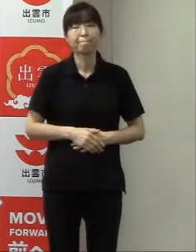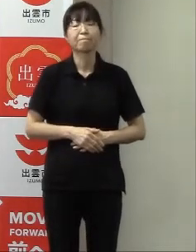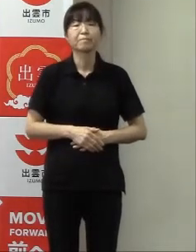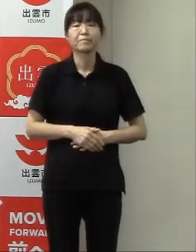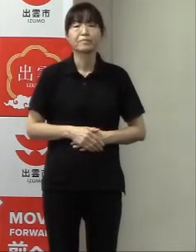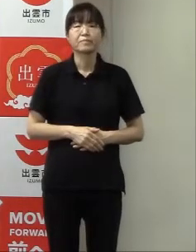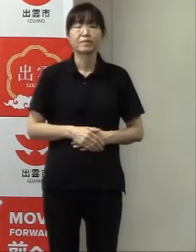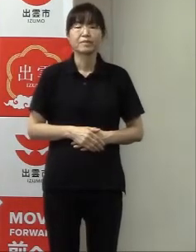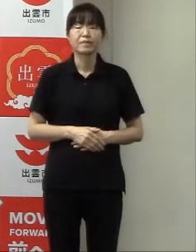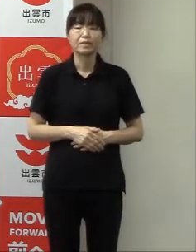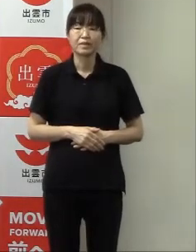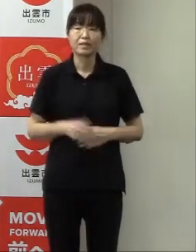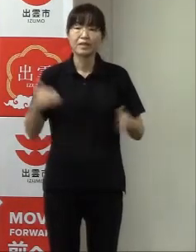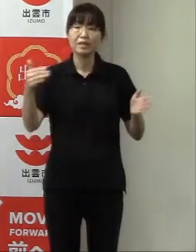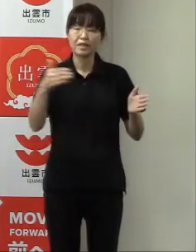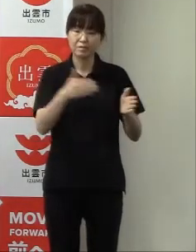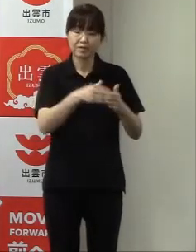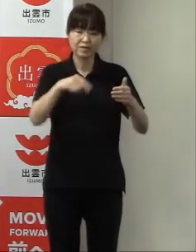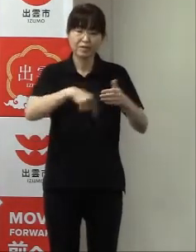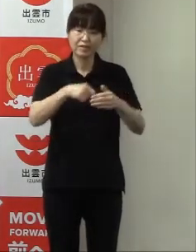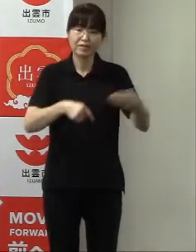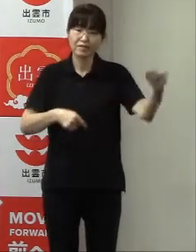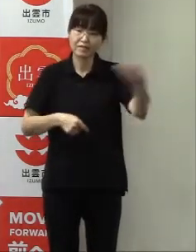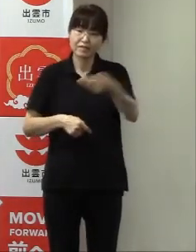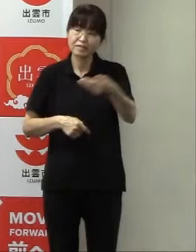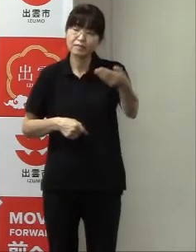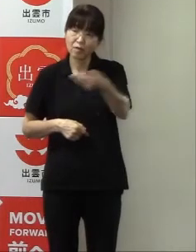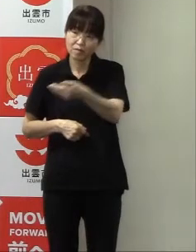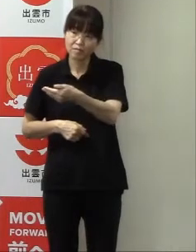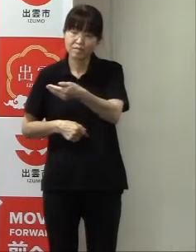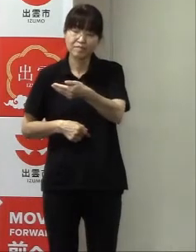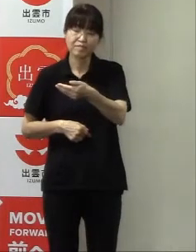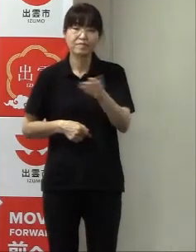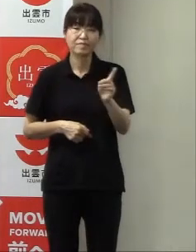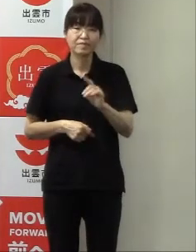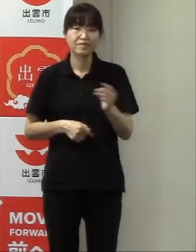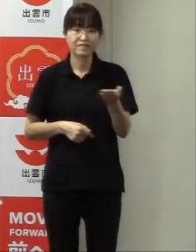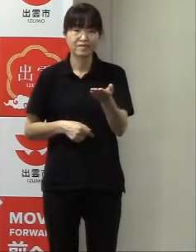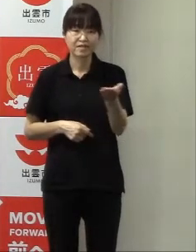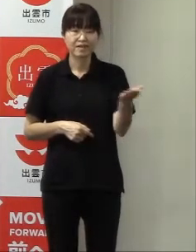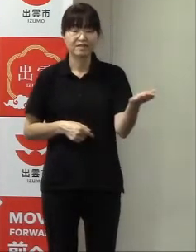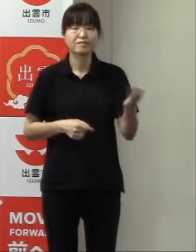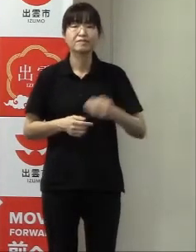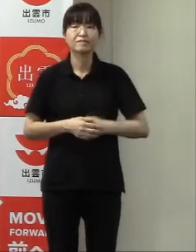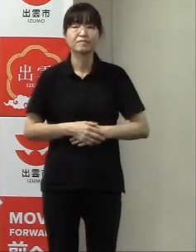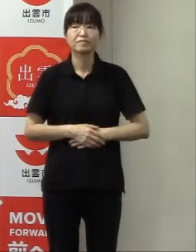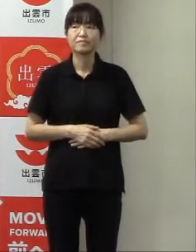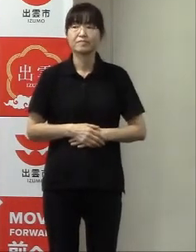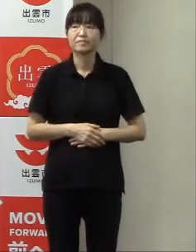ではこれまでのところで何かご質問がありましたらお願いいたします。